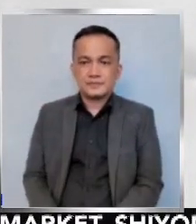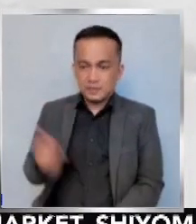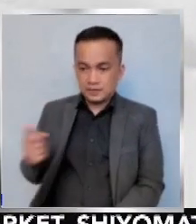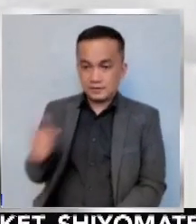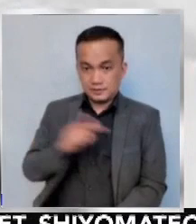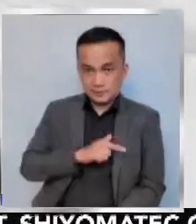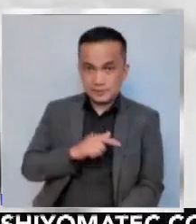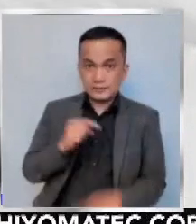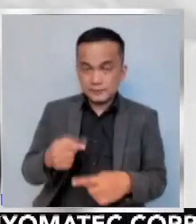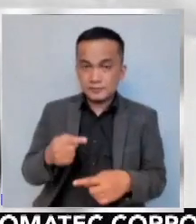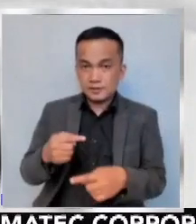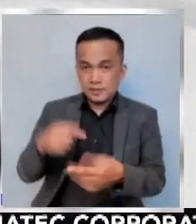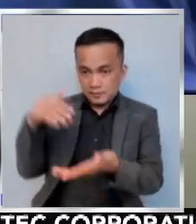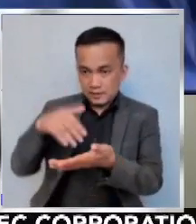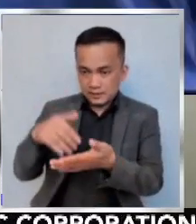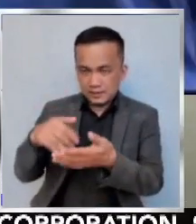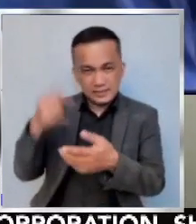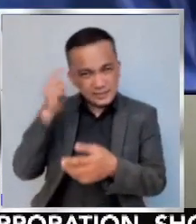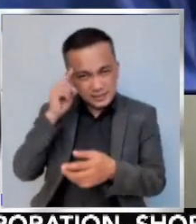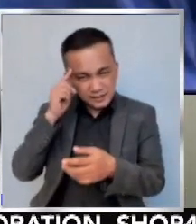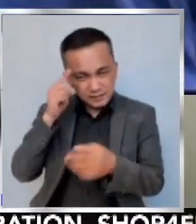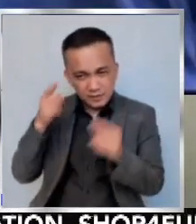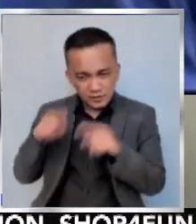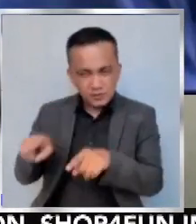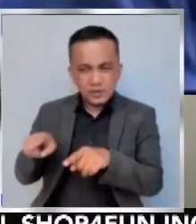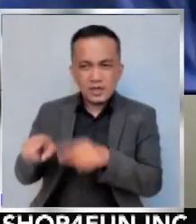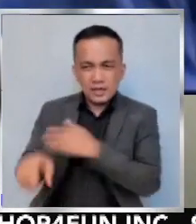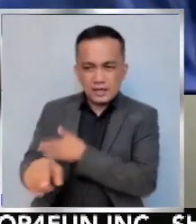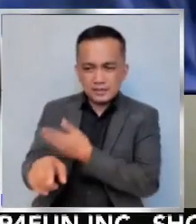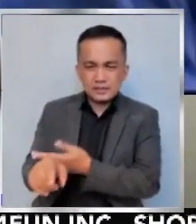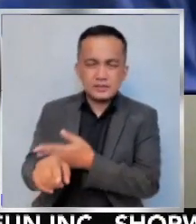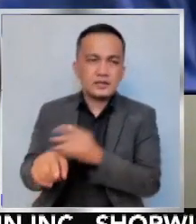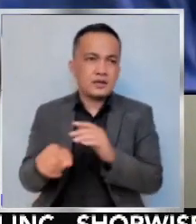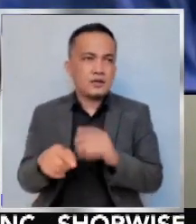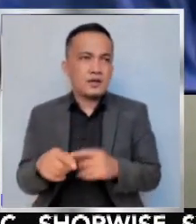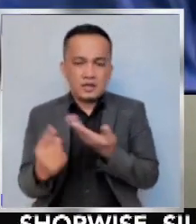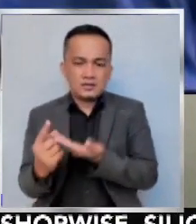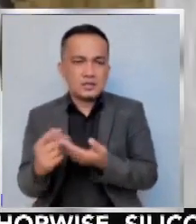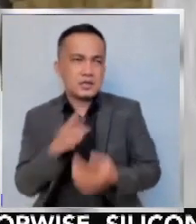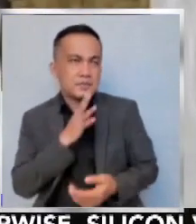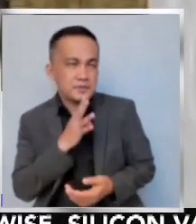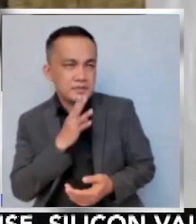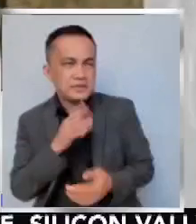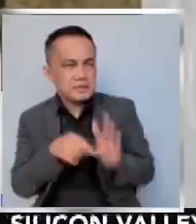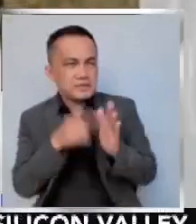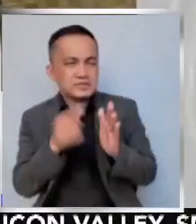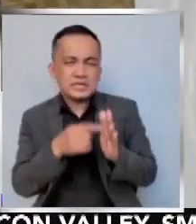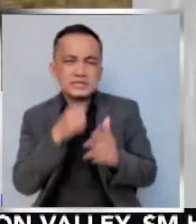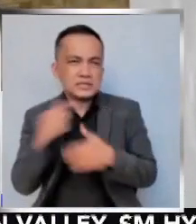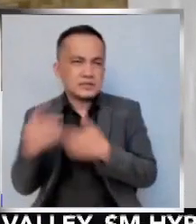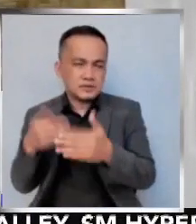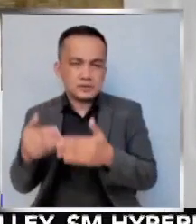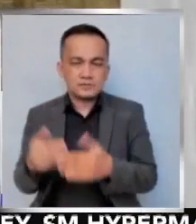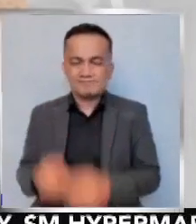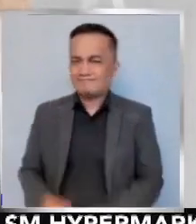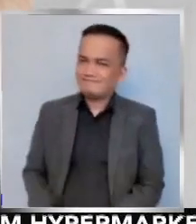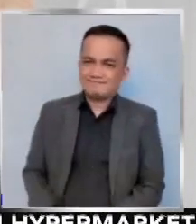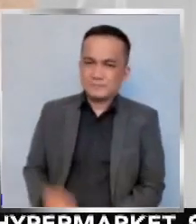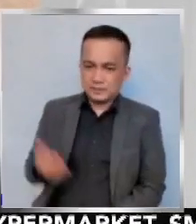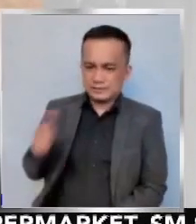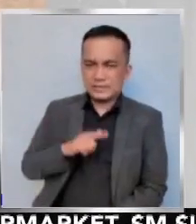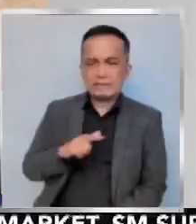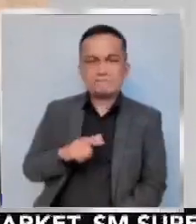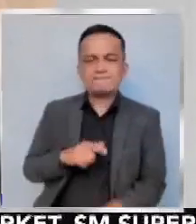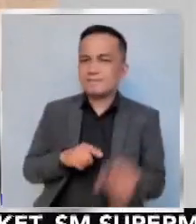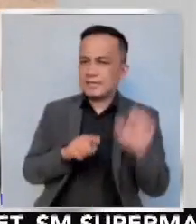inalala noon ang anak. Minsan hindi po sila naasikaso po ng husto. Kaya bagamat extra challenge ang maging